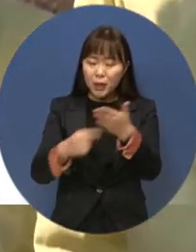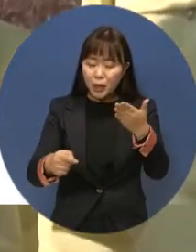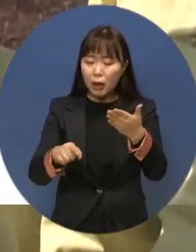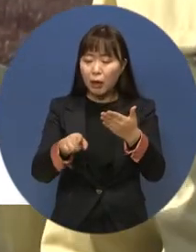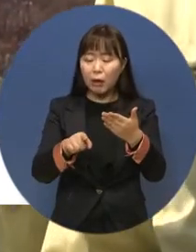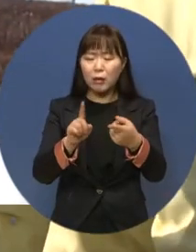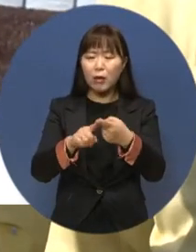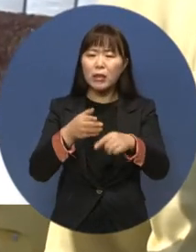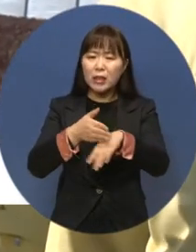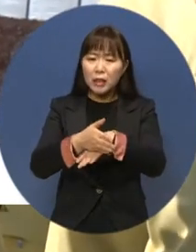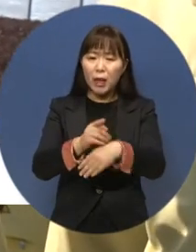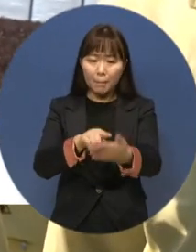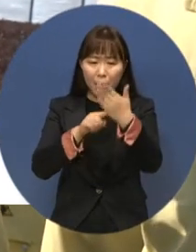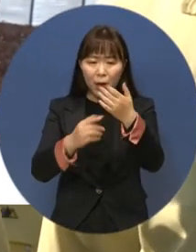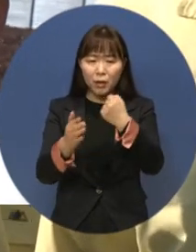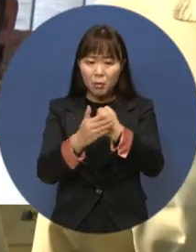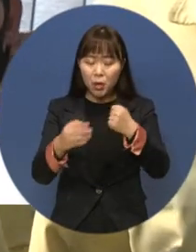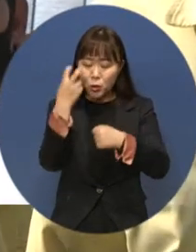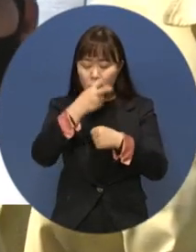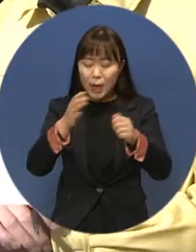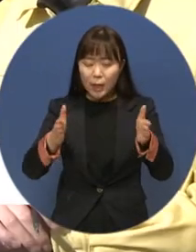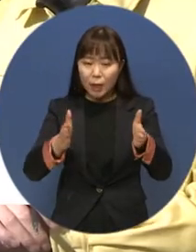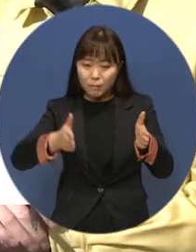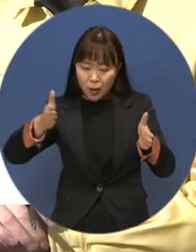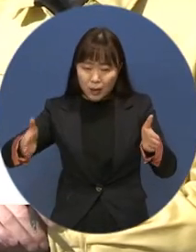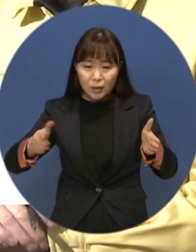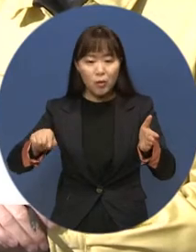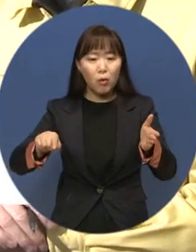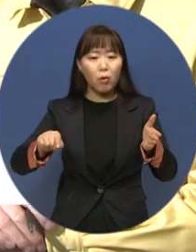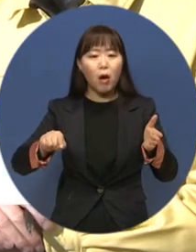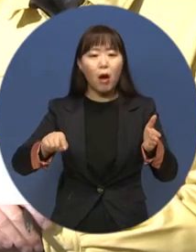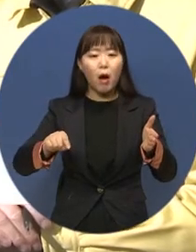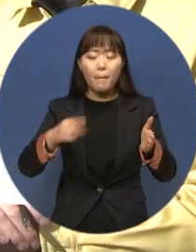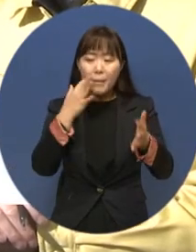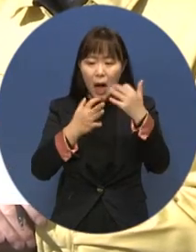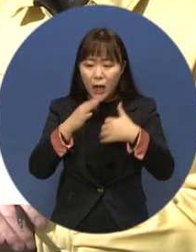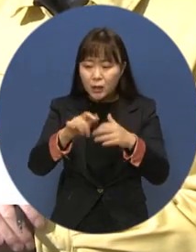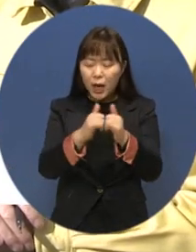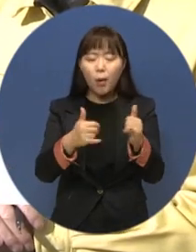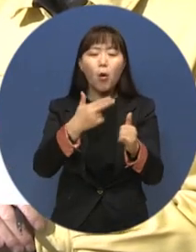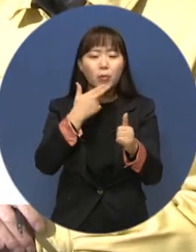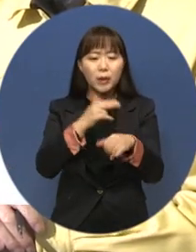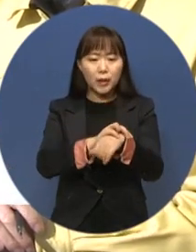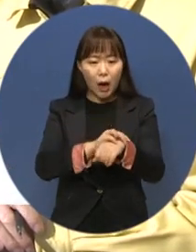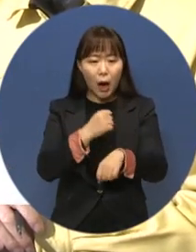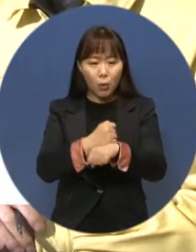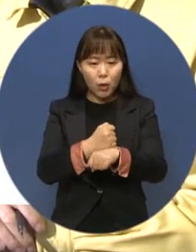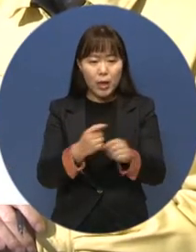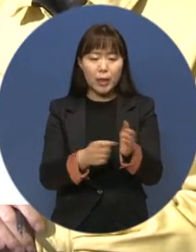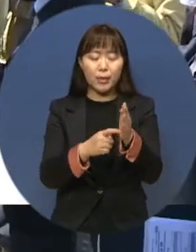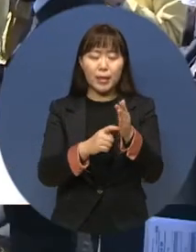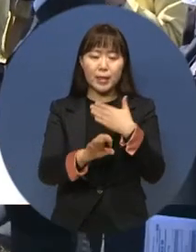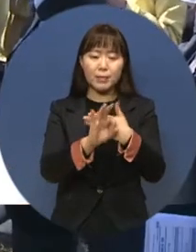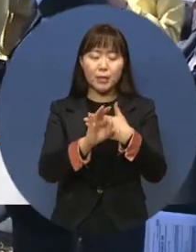나타나는 만큼 조사 기간을 연장해 피해 대상 농가가 누락되는 일이 없도록 하고 긴급 예비비를 투입해